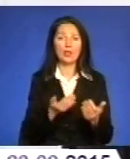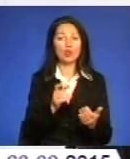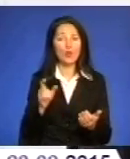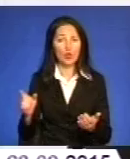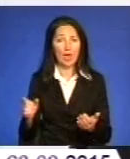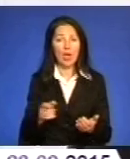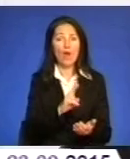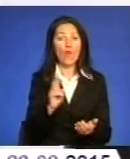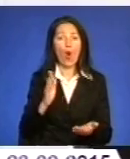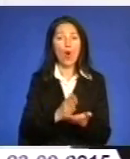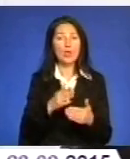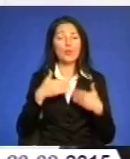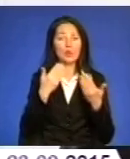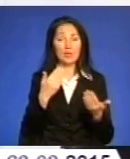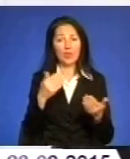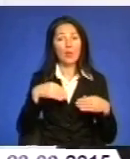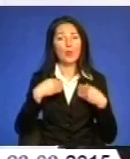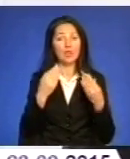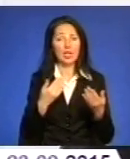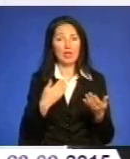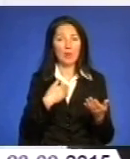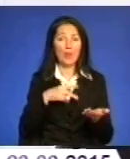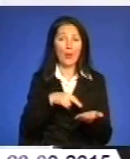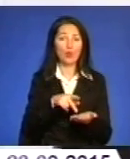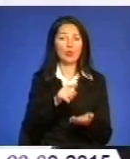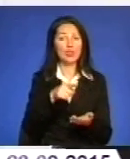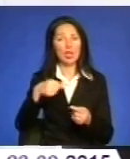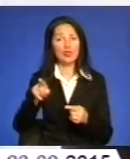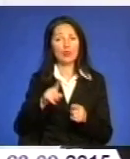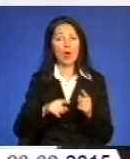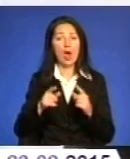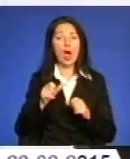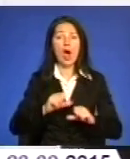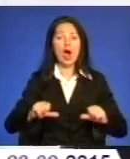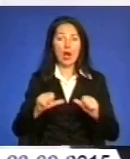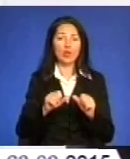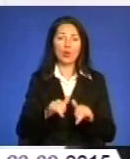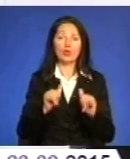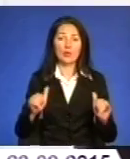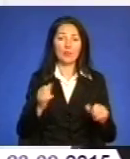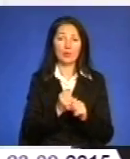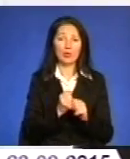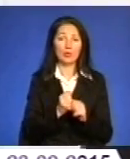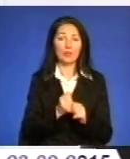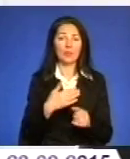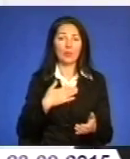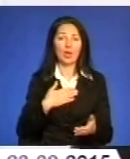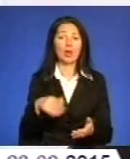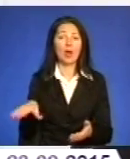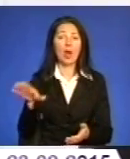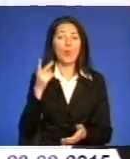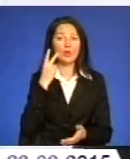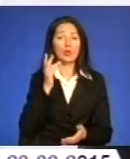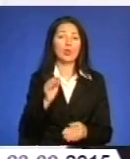вас, в кого є пропозиції, ви подаєте, ми приходимо в цю чи іншу раду, і вона далі розширюється і працює. Тобто ми весь час її